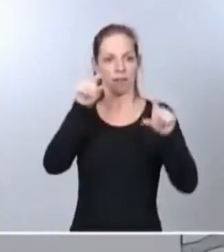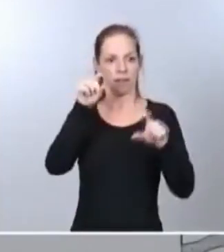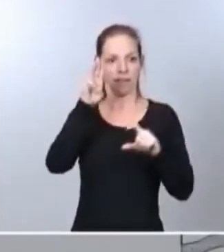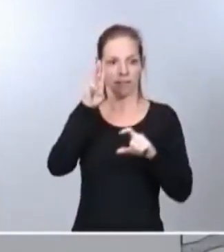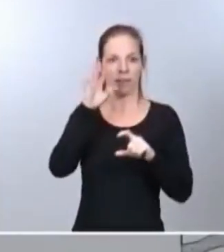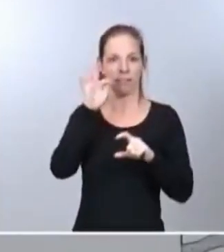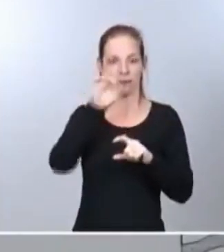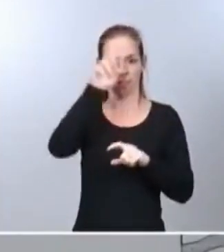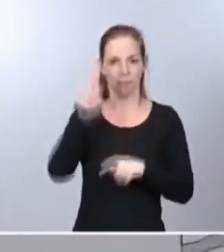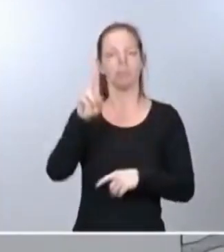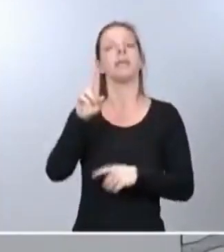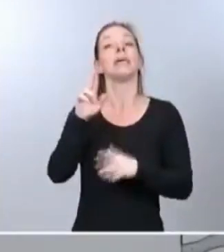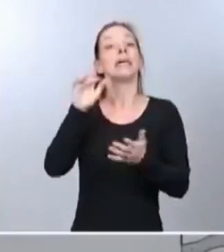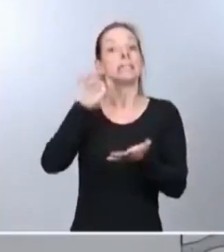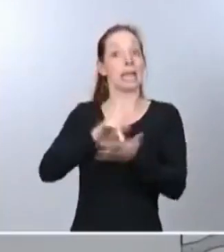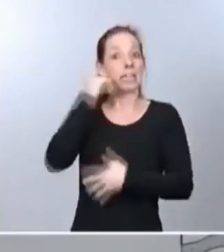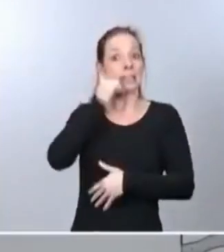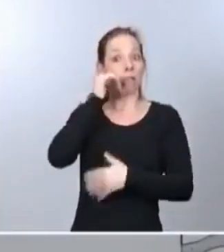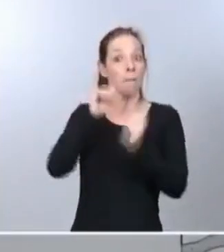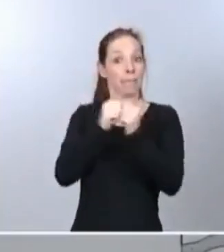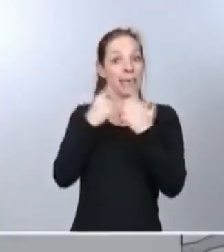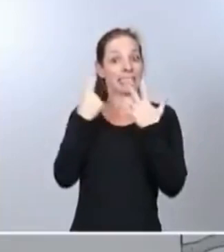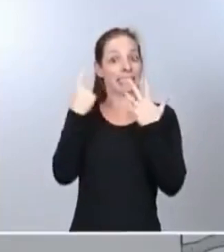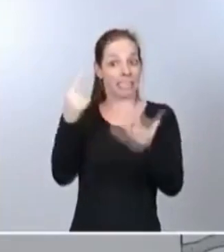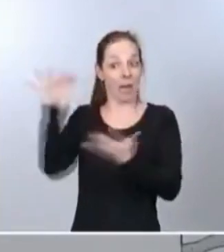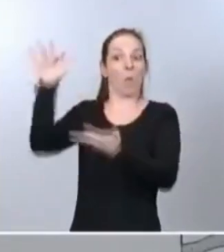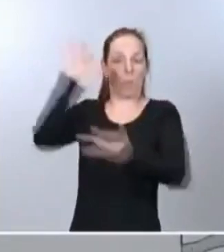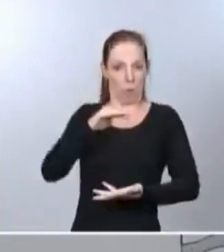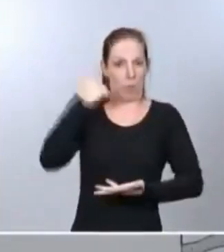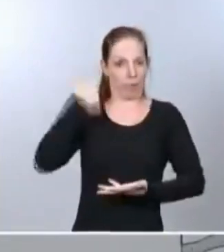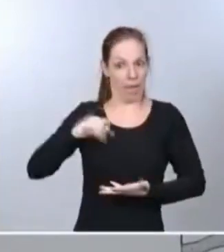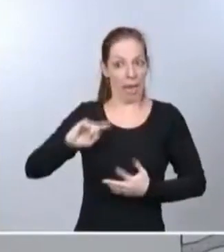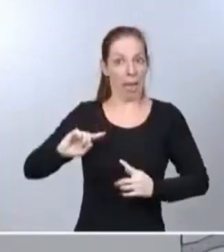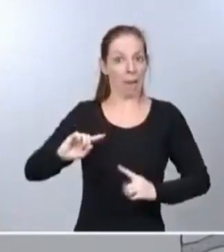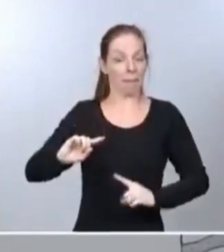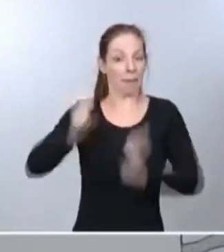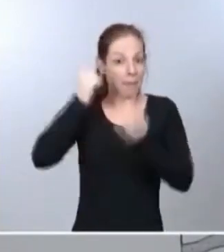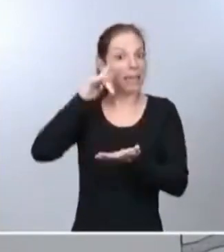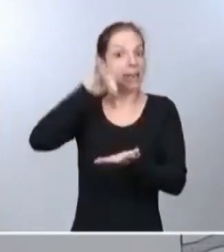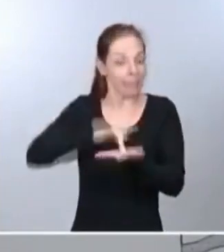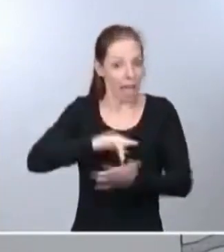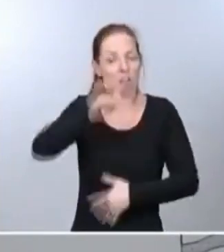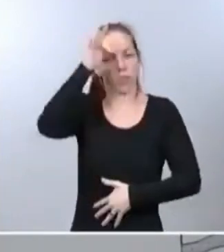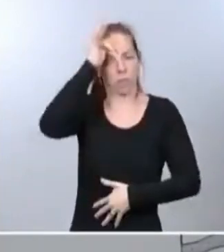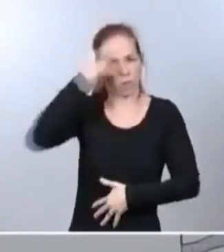26 e o primer día hábil acordado con os socios europeos, o domingo 27 de diciembre, España empezará a administrar estas vacunas.